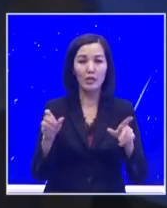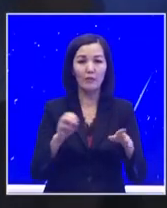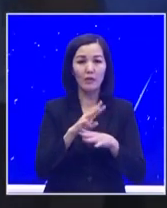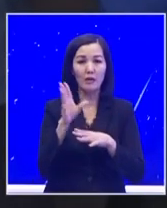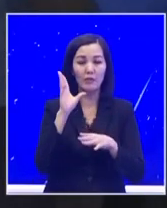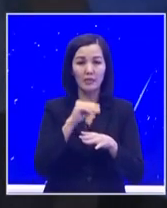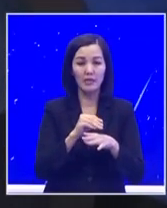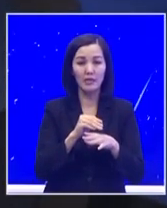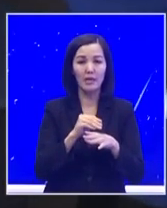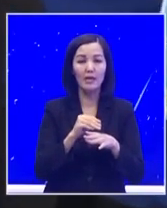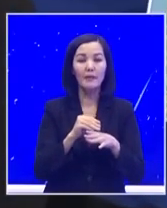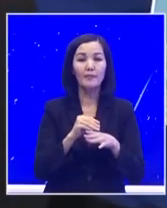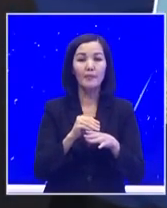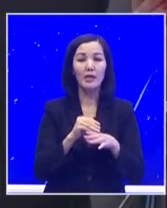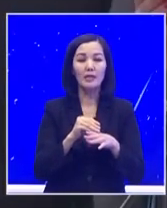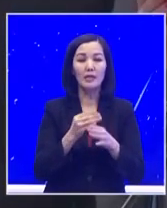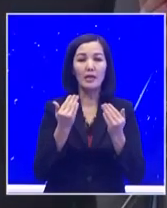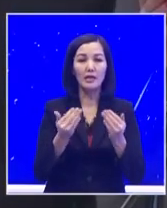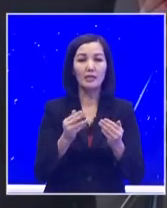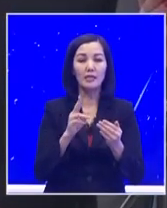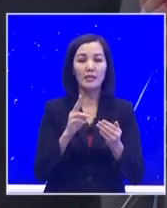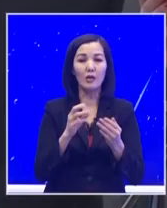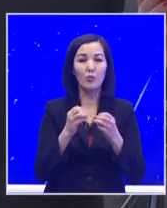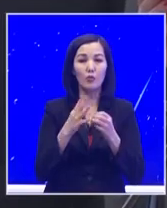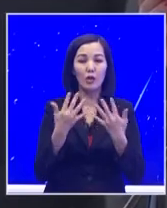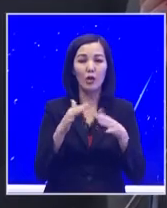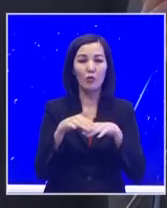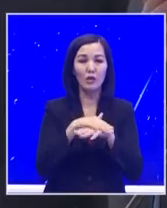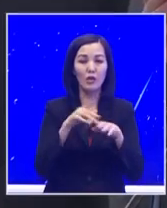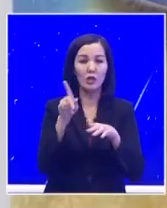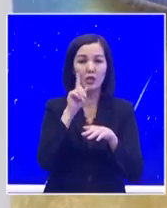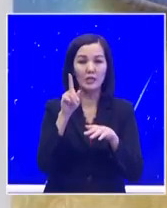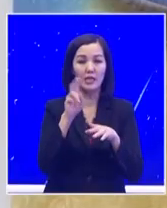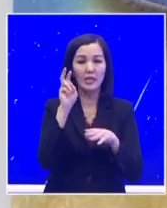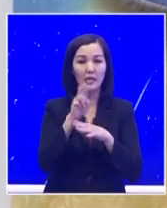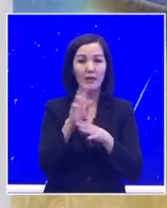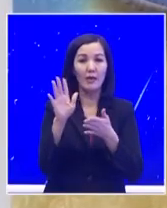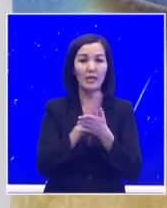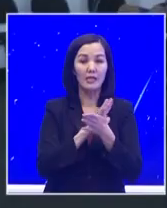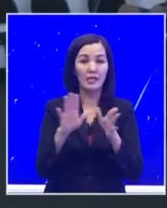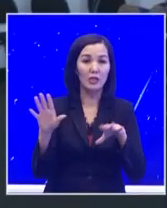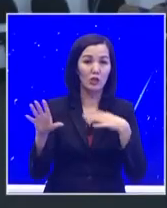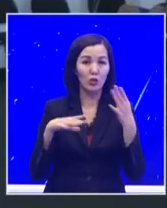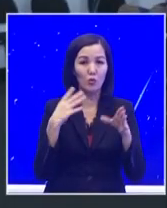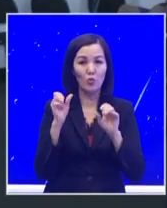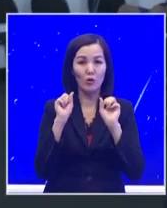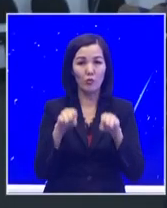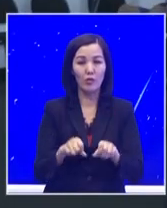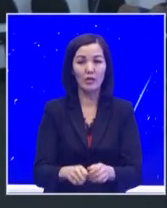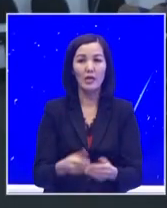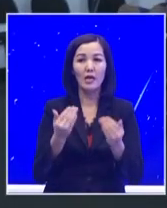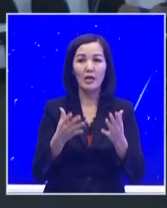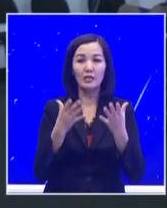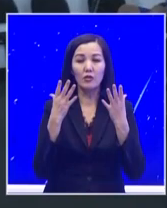қабылдауға қауқарлы. Яғни кейінге қарасты 12 ауылдық округтің жасөспірімдері мұнда тегін шынығы алады. Қазір таңда бұл